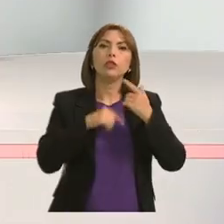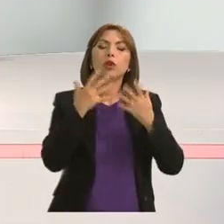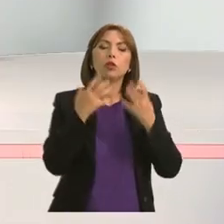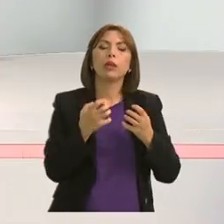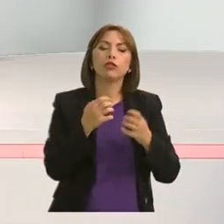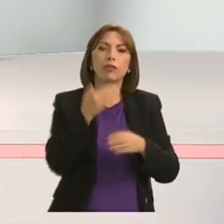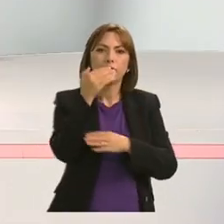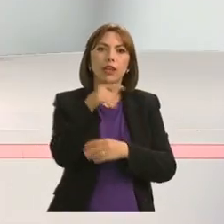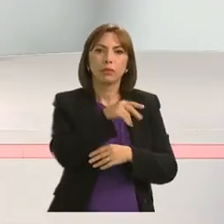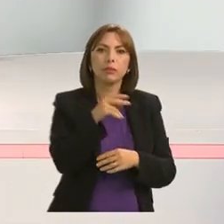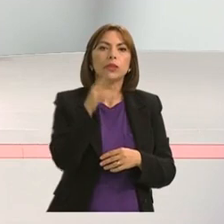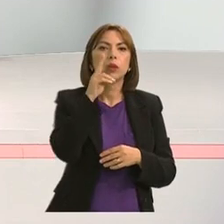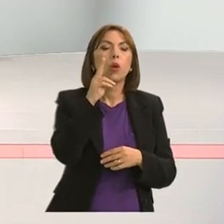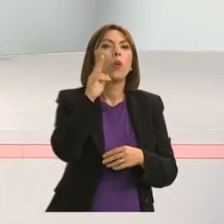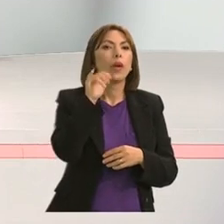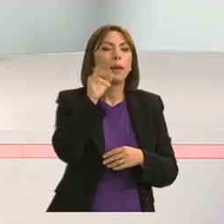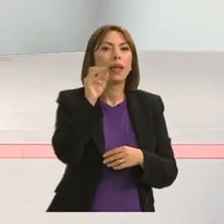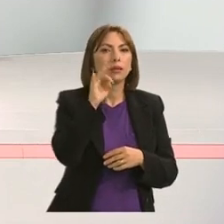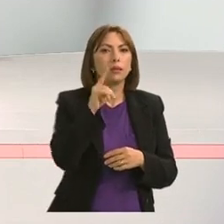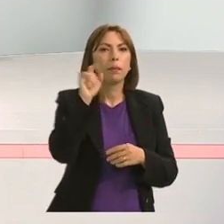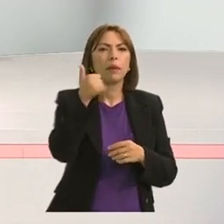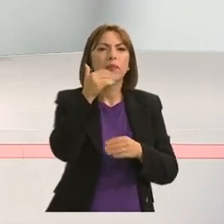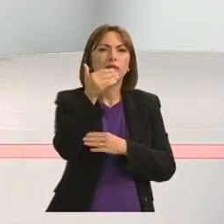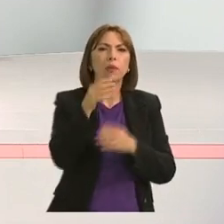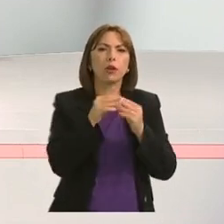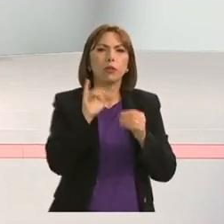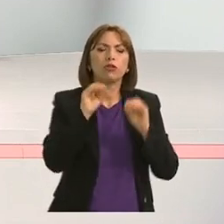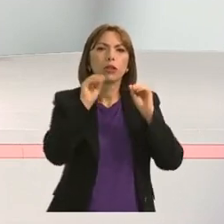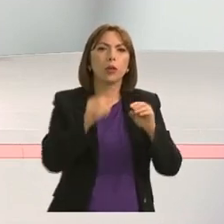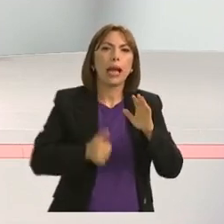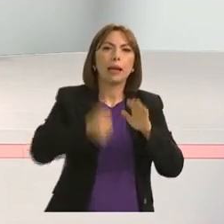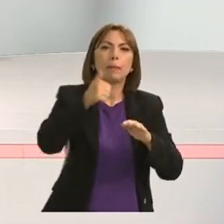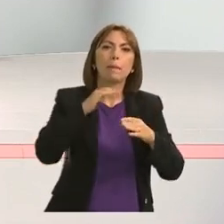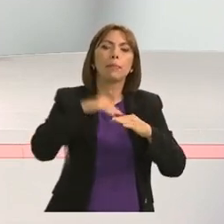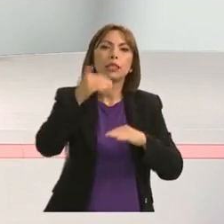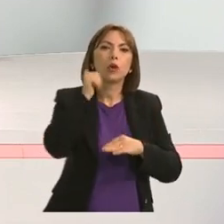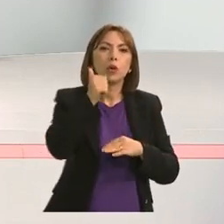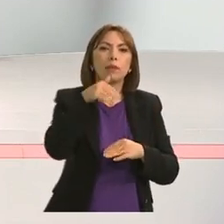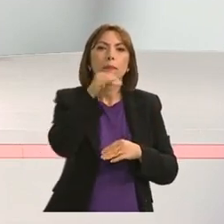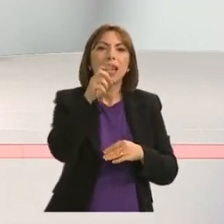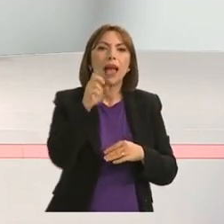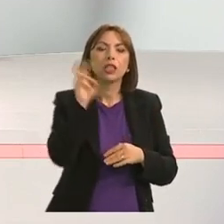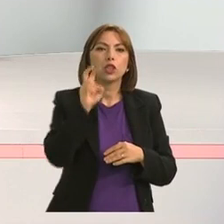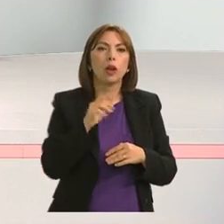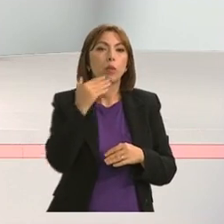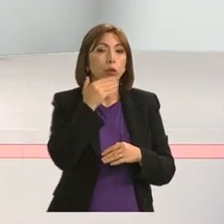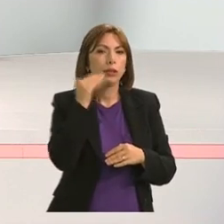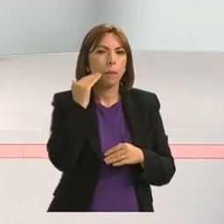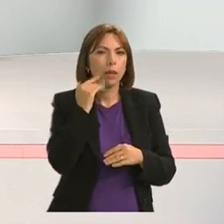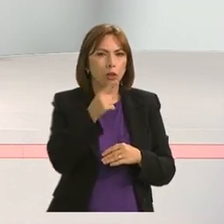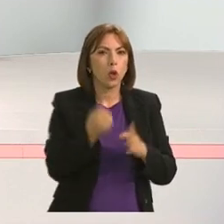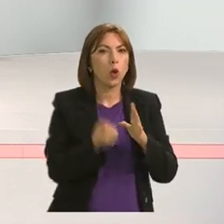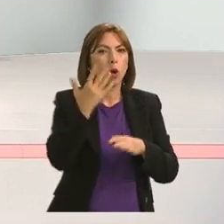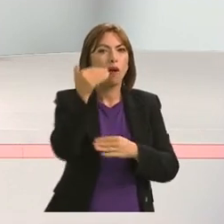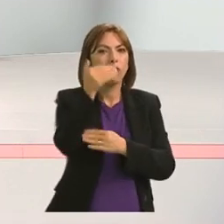După ce UiPet a devenit primul unicorn românesc și a atins o capitalizare de peste 11 miliarde de dolari pe bursa americană,